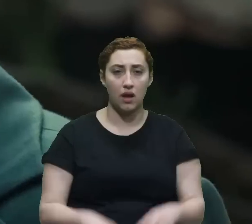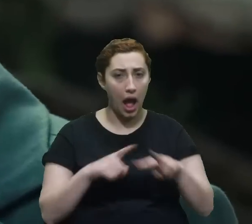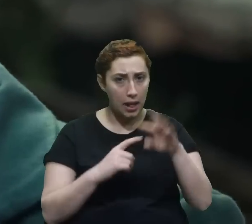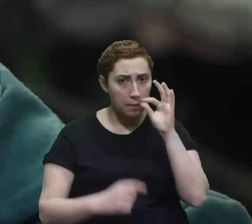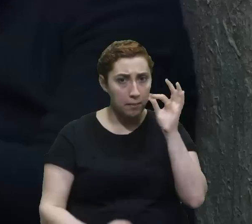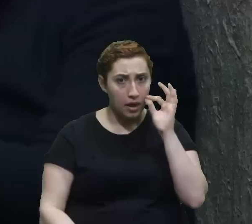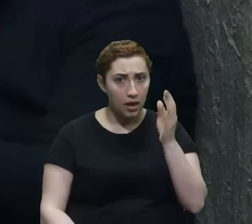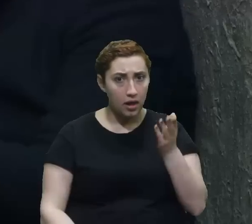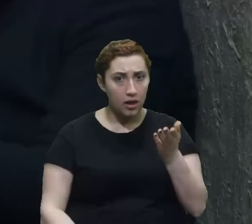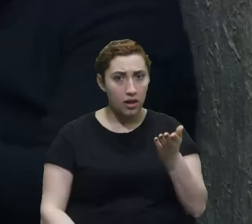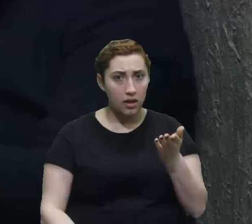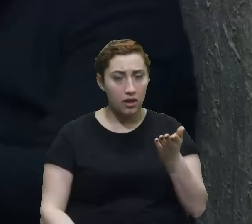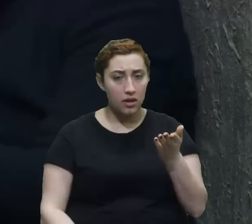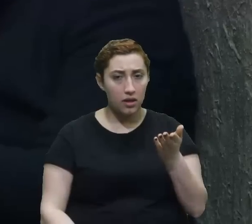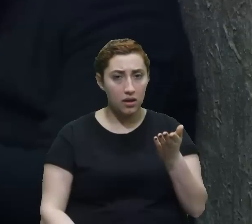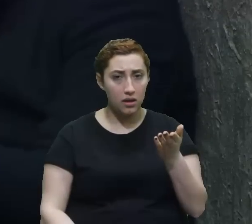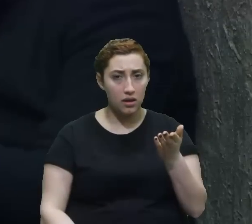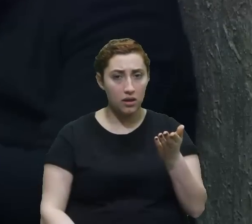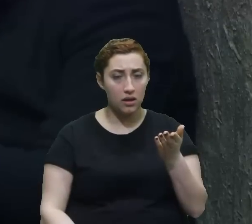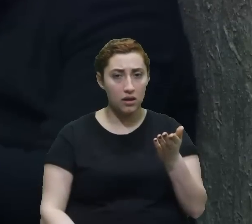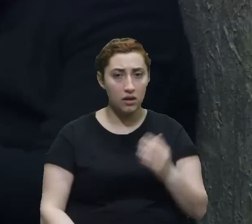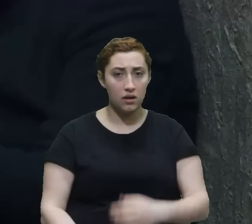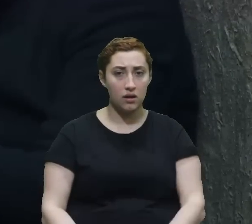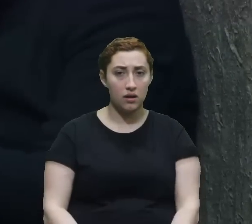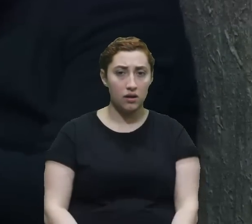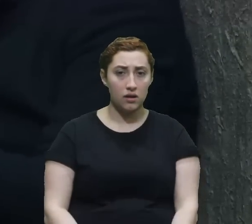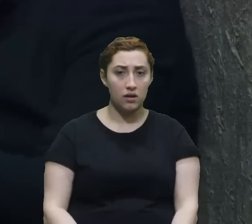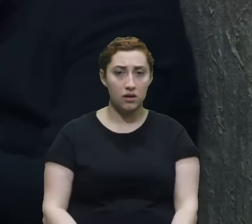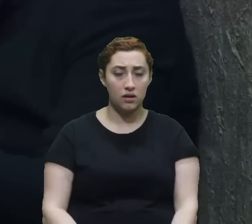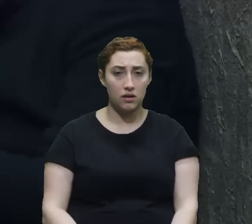Ali Bey? Ali yavaşça açtı gözlerini.